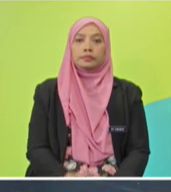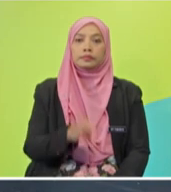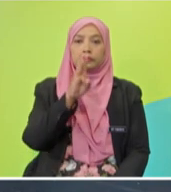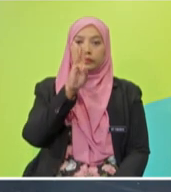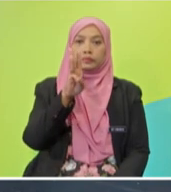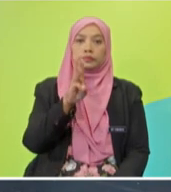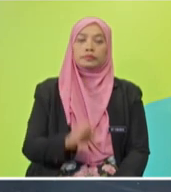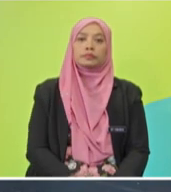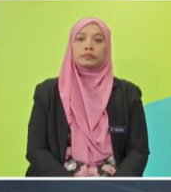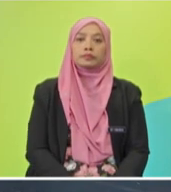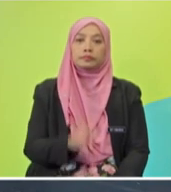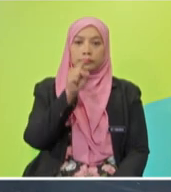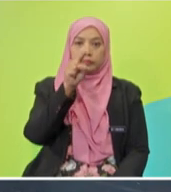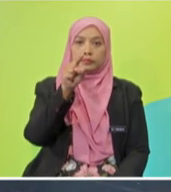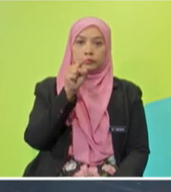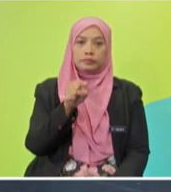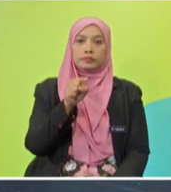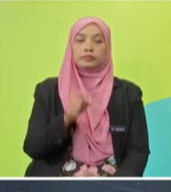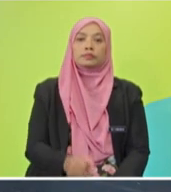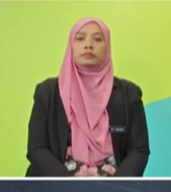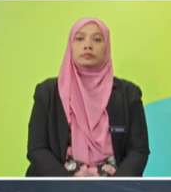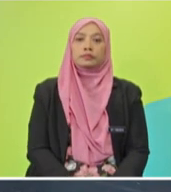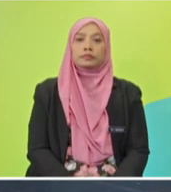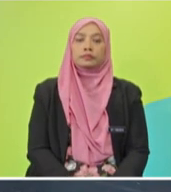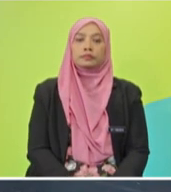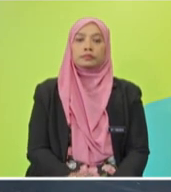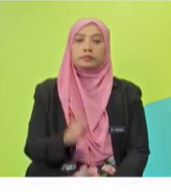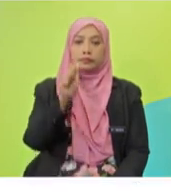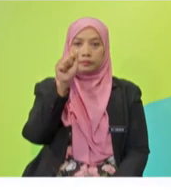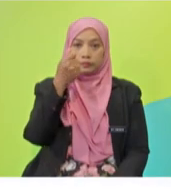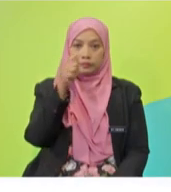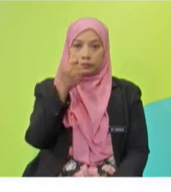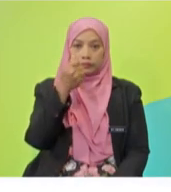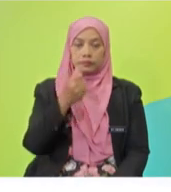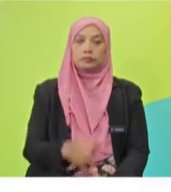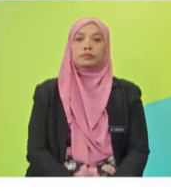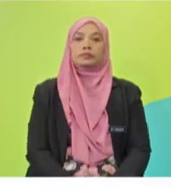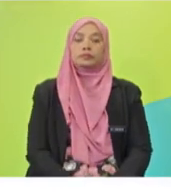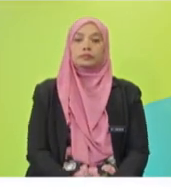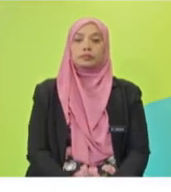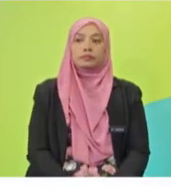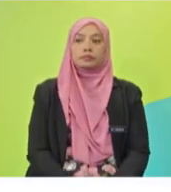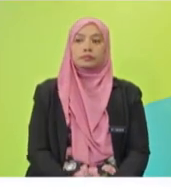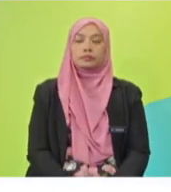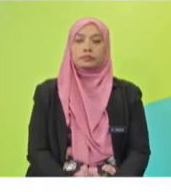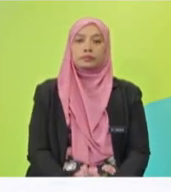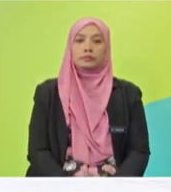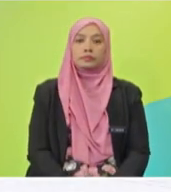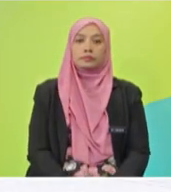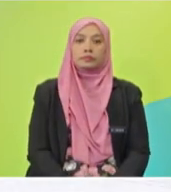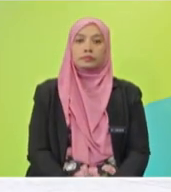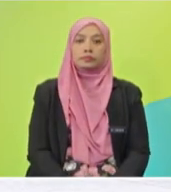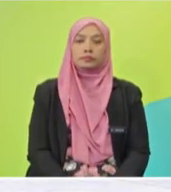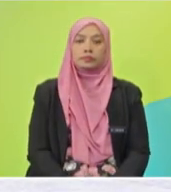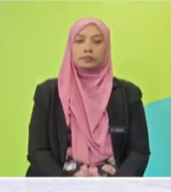6 nisbah 10. Macam ni ke, cikgu? Ya, betul tu, Sean. Okey.